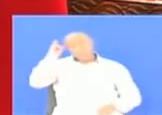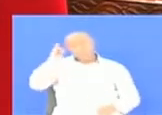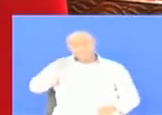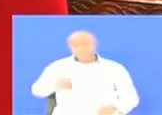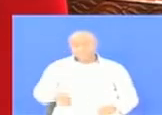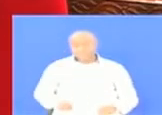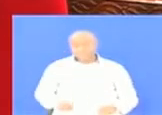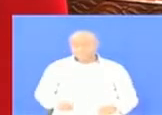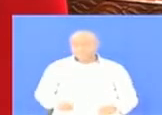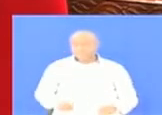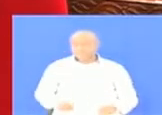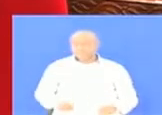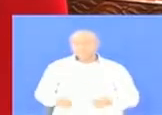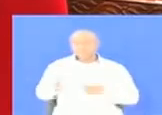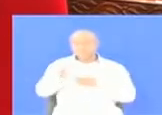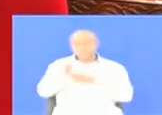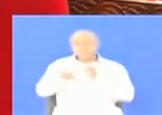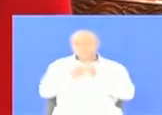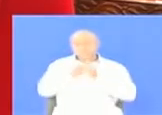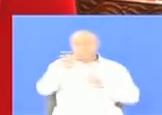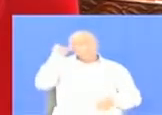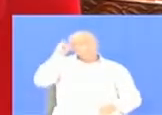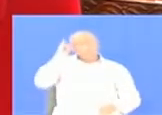John Maxwell anasema